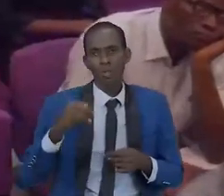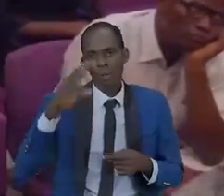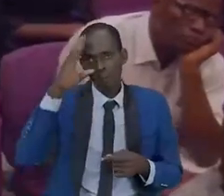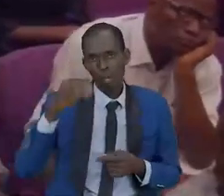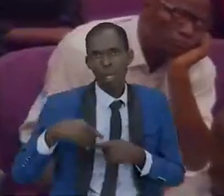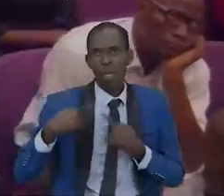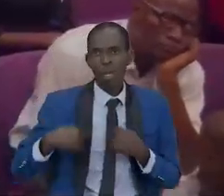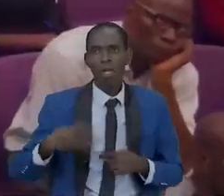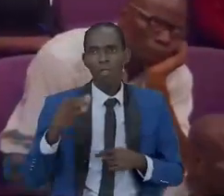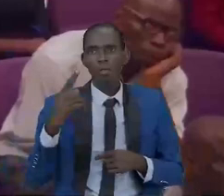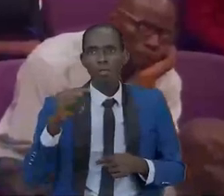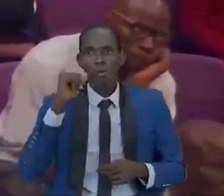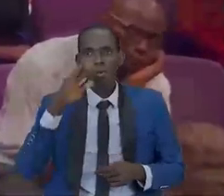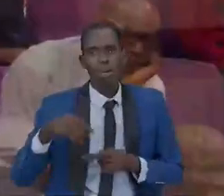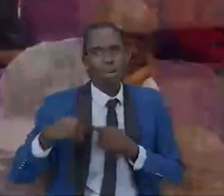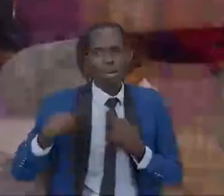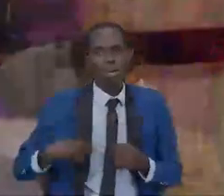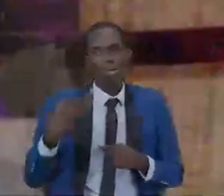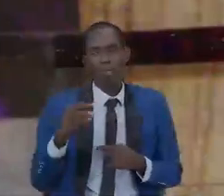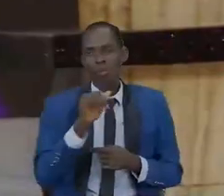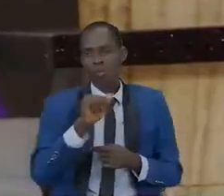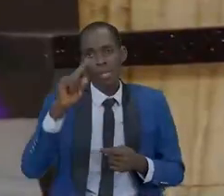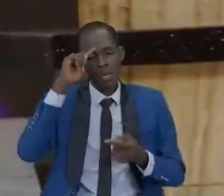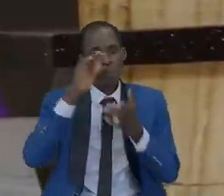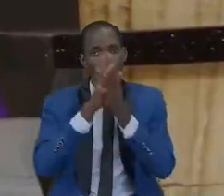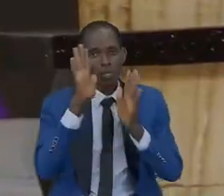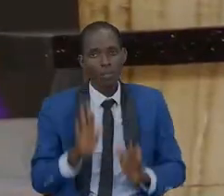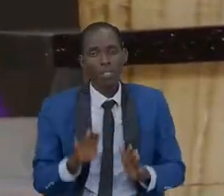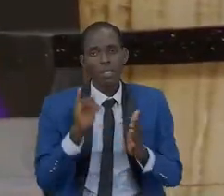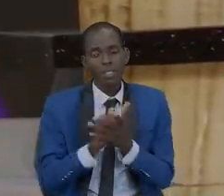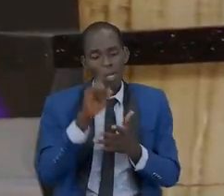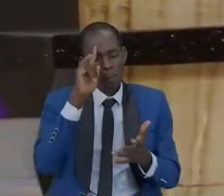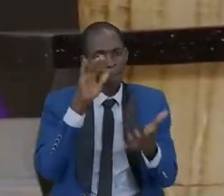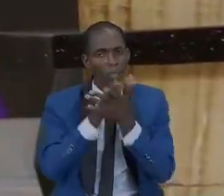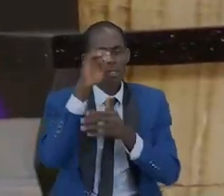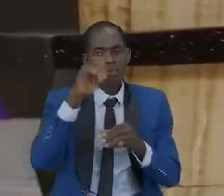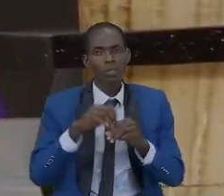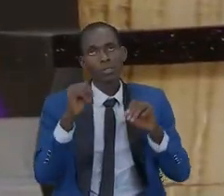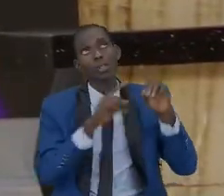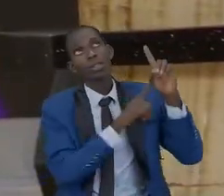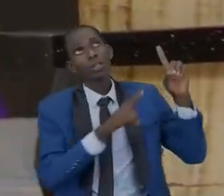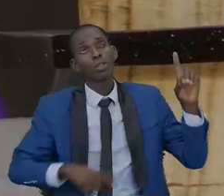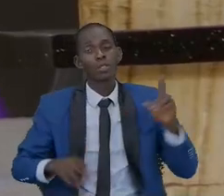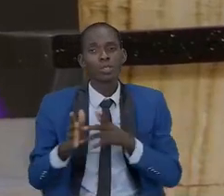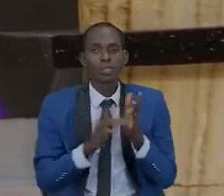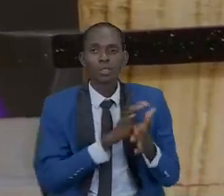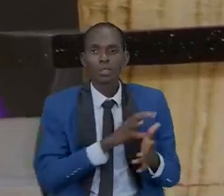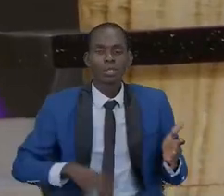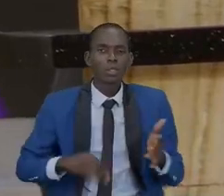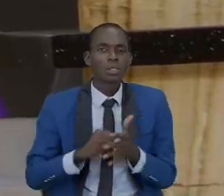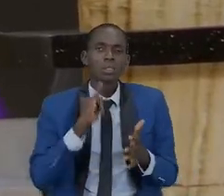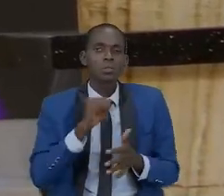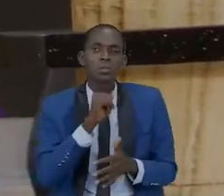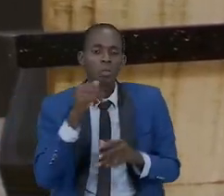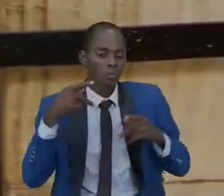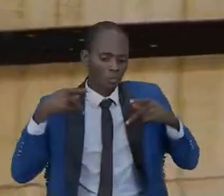de l'homme d'une femme sur le cœur du croyant qui a cru au Seigneur Jésus Christ ce n'est pas une coefficient